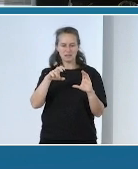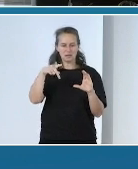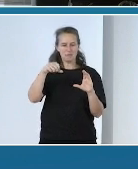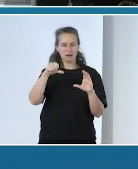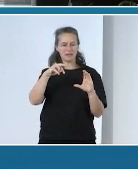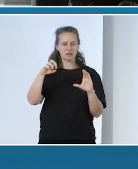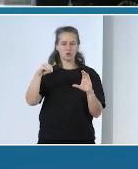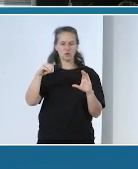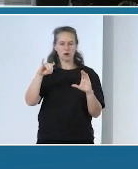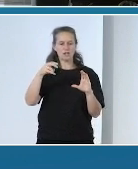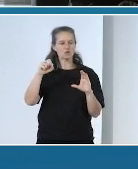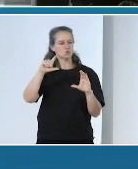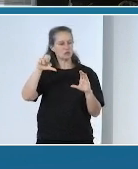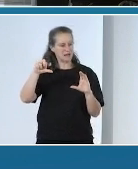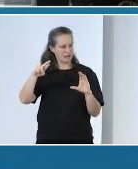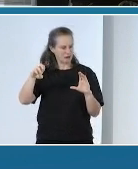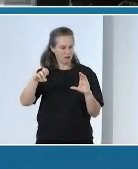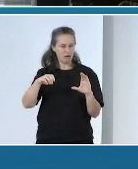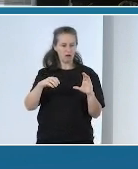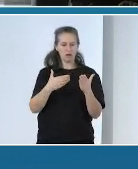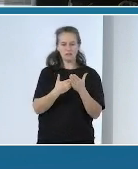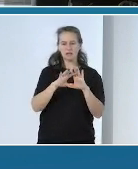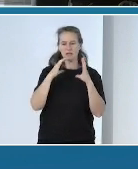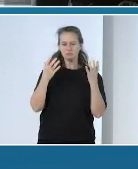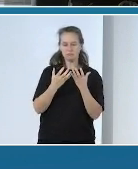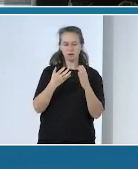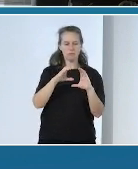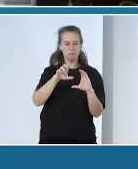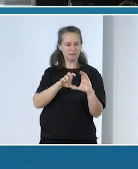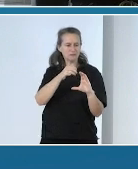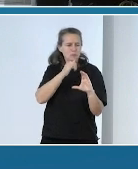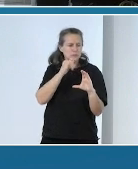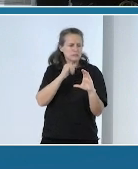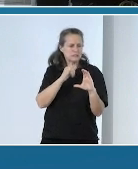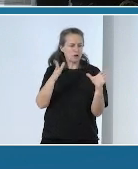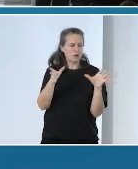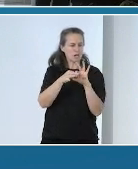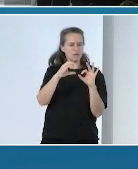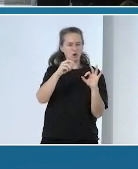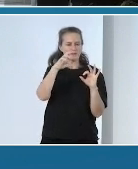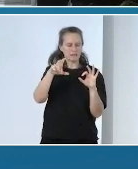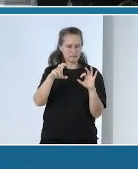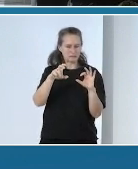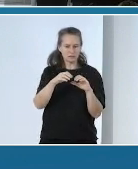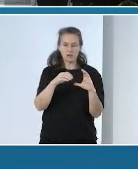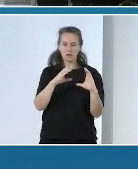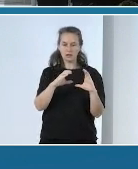pariéto-insulaire. Et par exemple, le cortex pariétal postérieur, c'est une petite partie du cortex